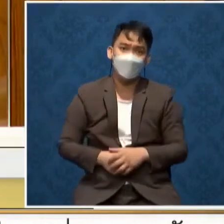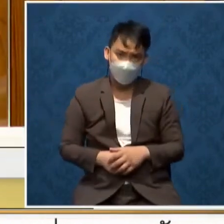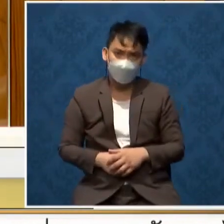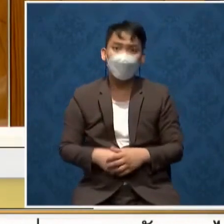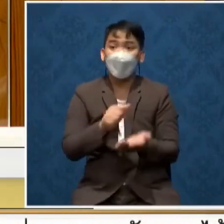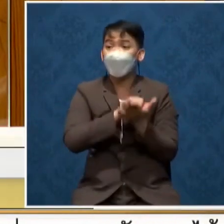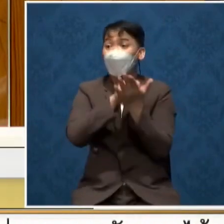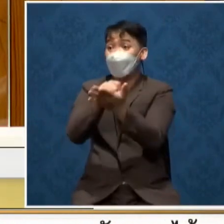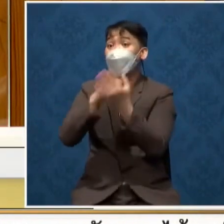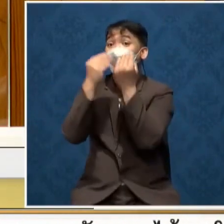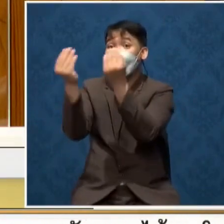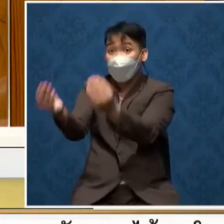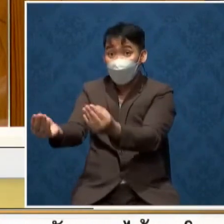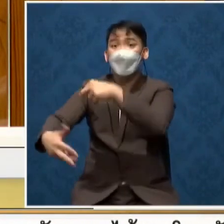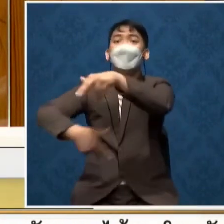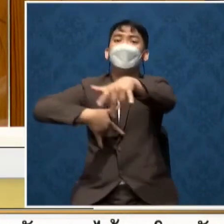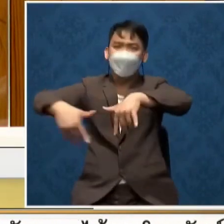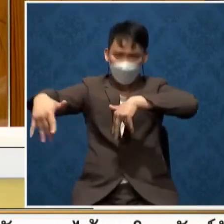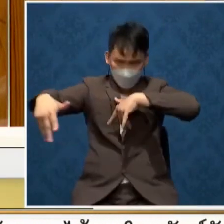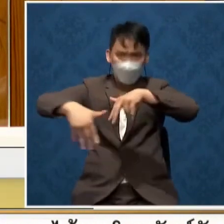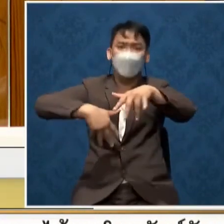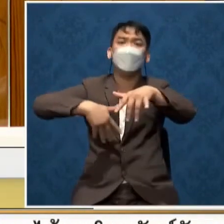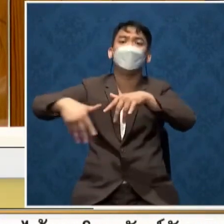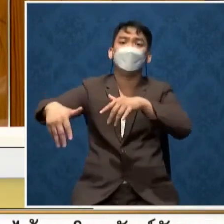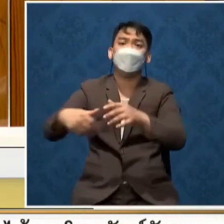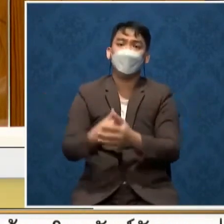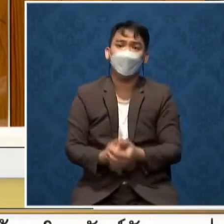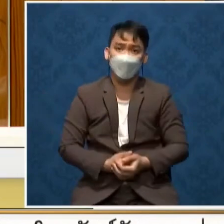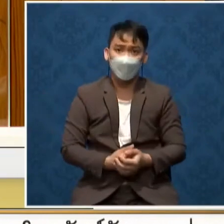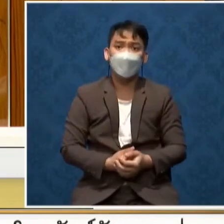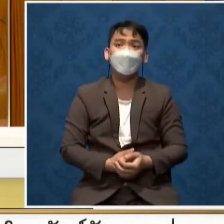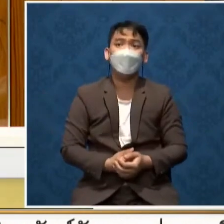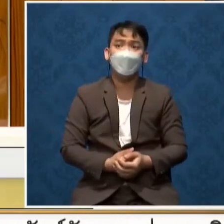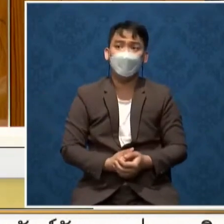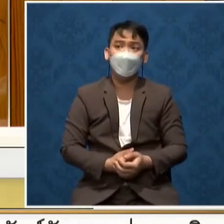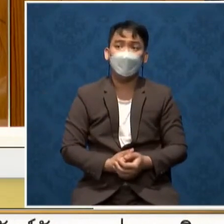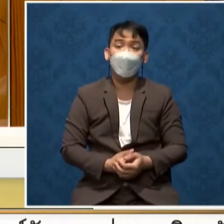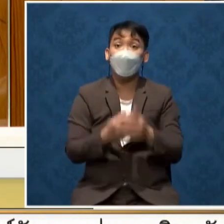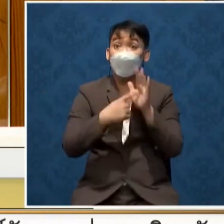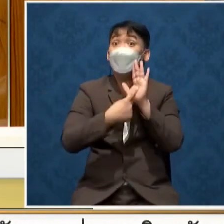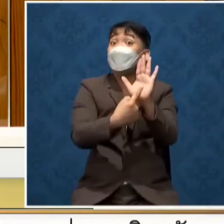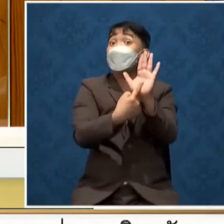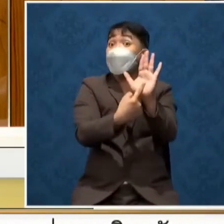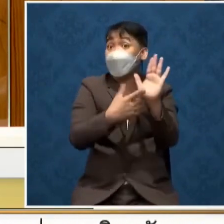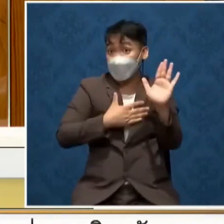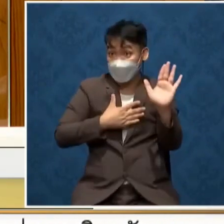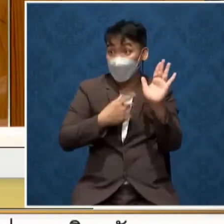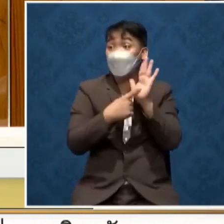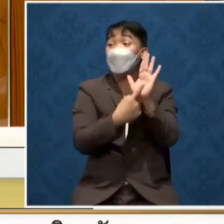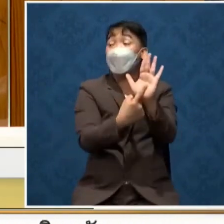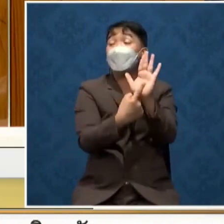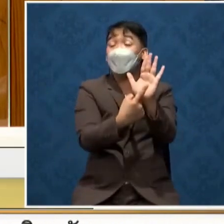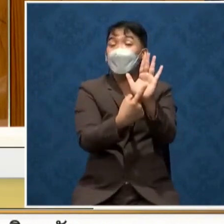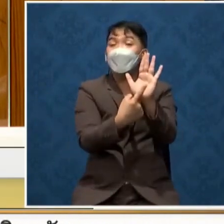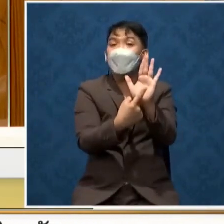การพี่น้องประชาชนในทุกภาคส่วนนะครับยกตัวอย่างอย่างเช่นนะครับ